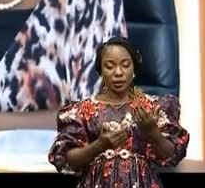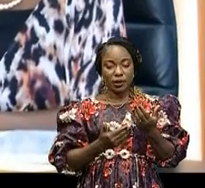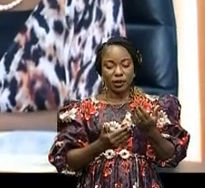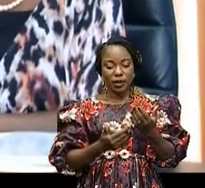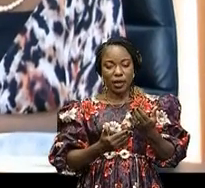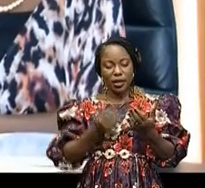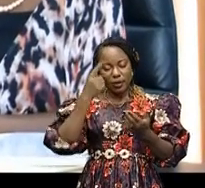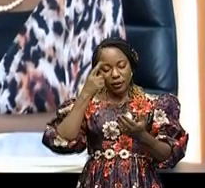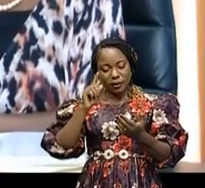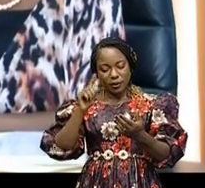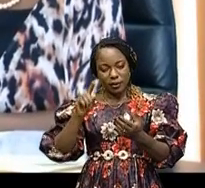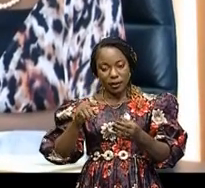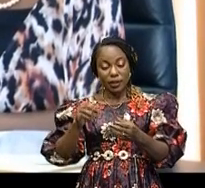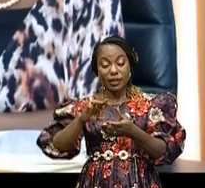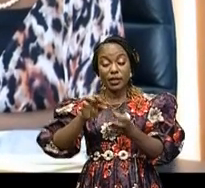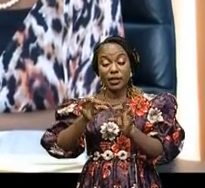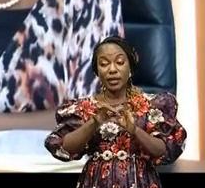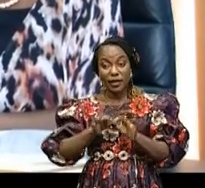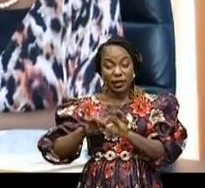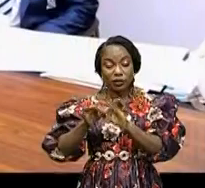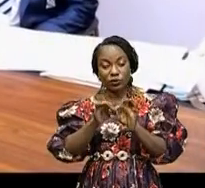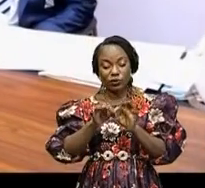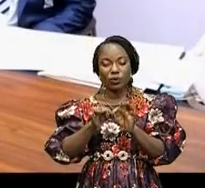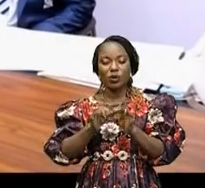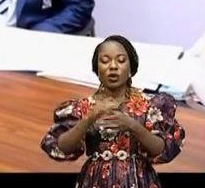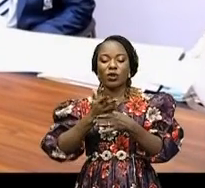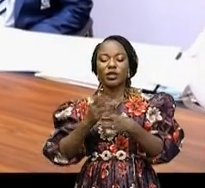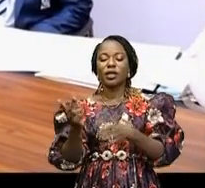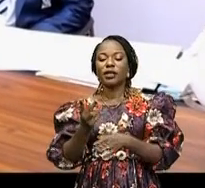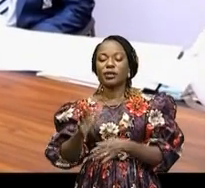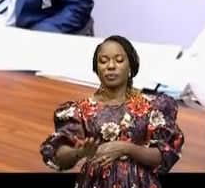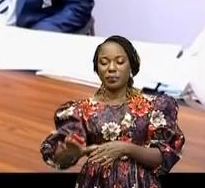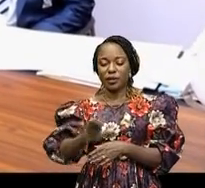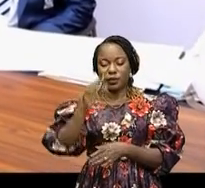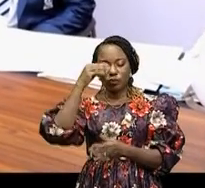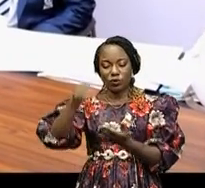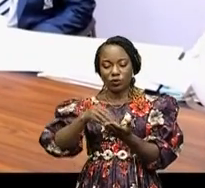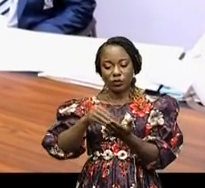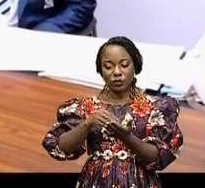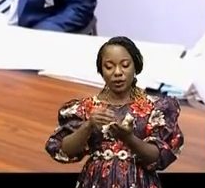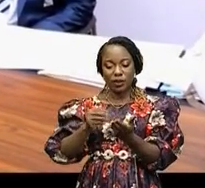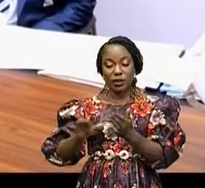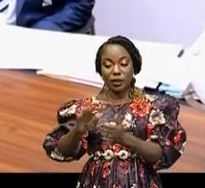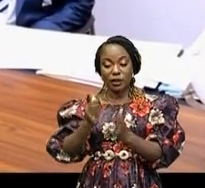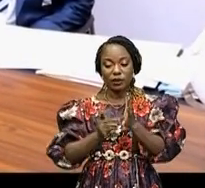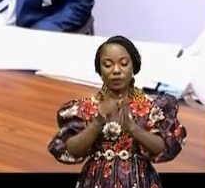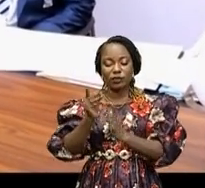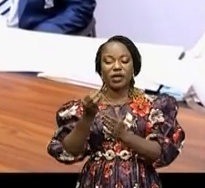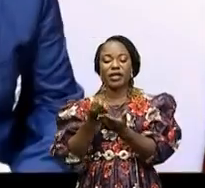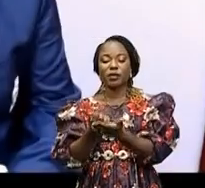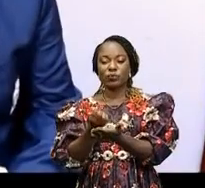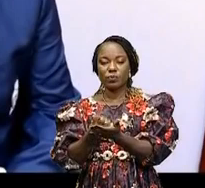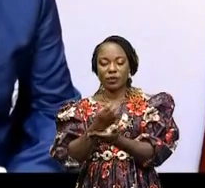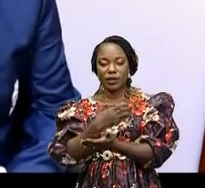intensification coordonnée des relations commerciales entre nos deux pays en vue de contribuer à leur développement économique respectif et à